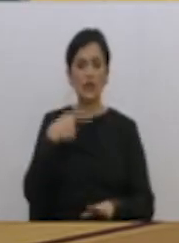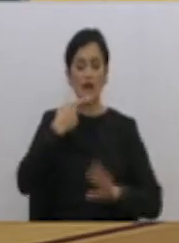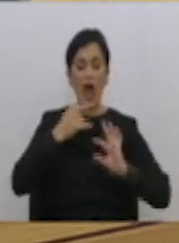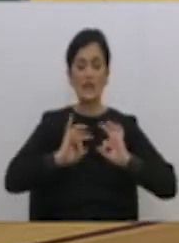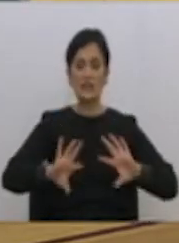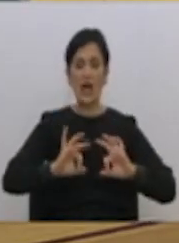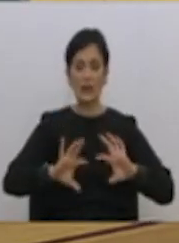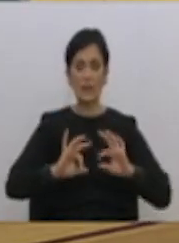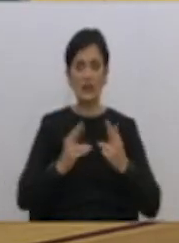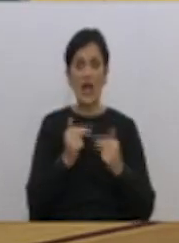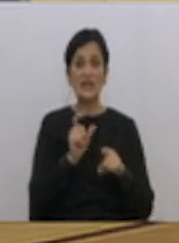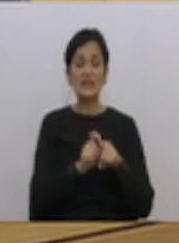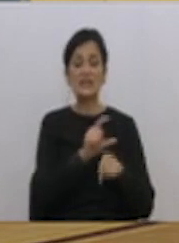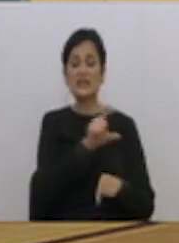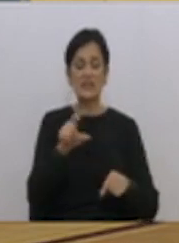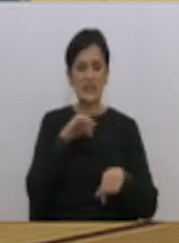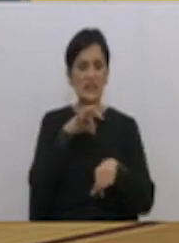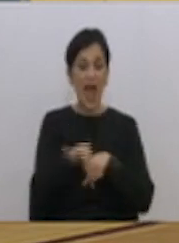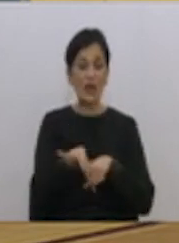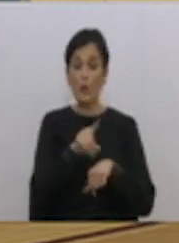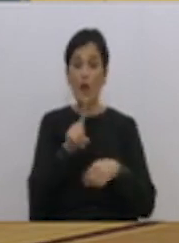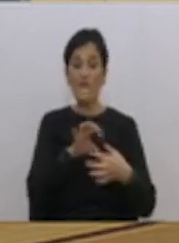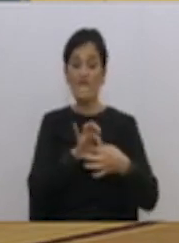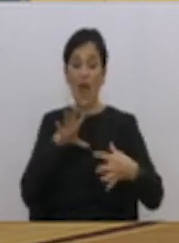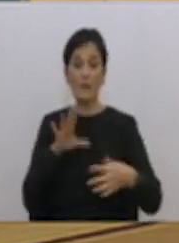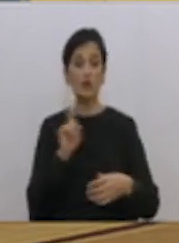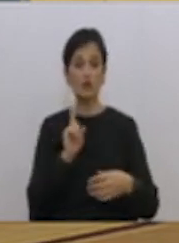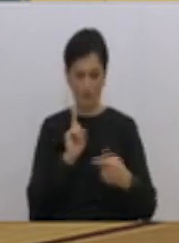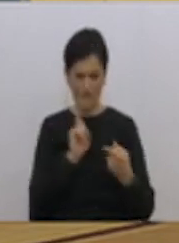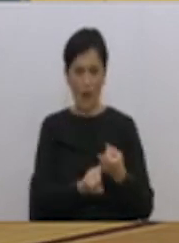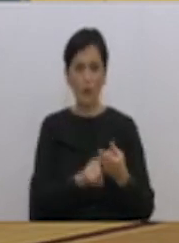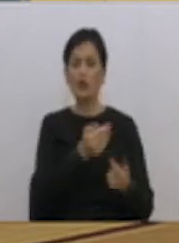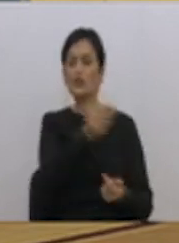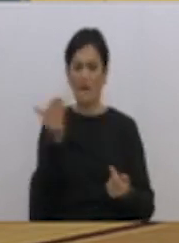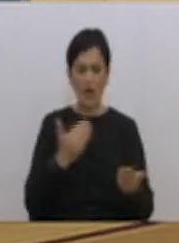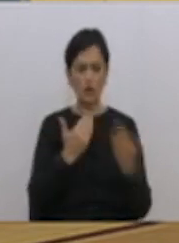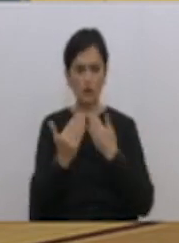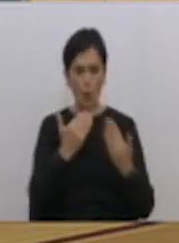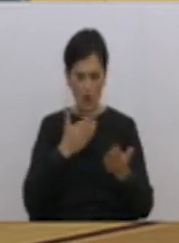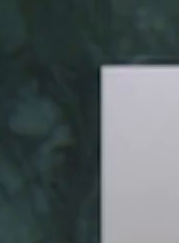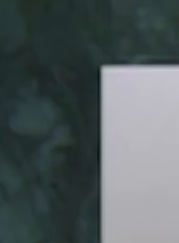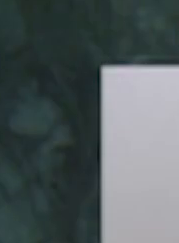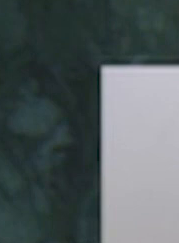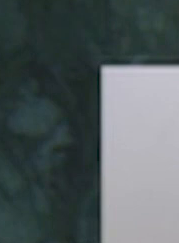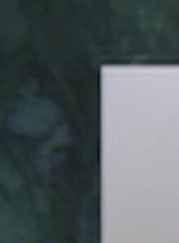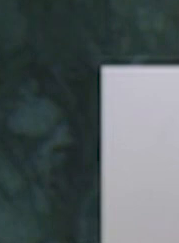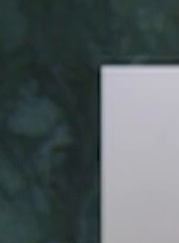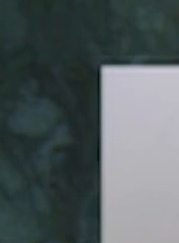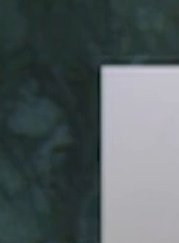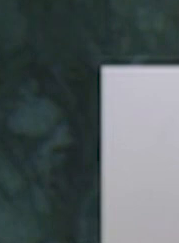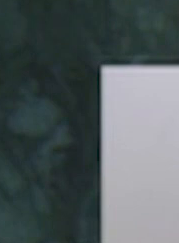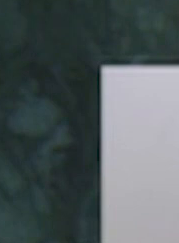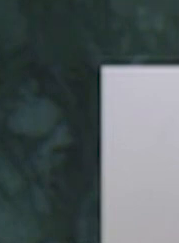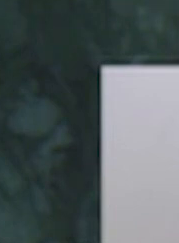აცხადებდნენ და ციტატა: „ძალადობას არათუ ვემიჩნებით, ვემხრობით და თქვენც მოგიწოდებთ, გავიდეთ და ვიძალადოთ. ხომ არ არის დასაშვები